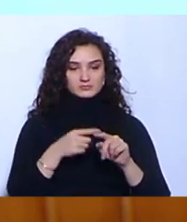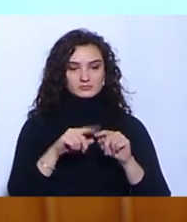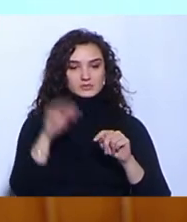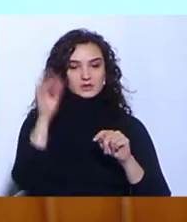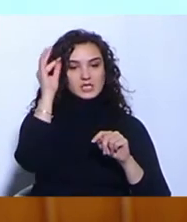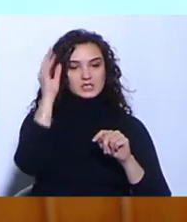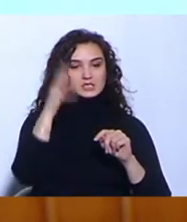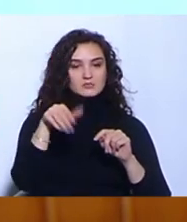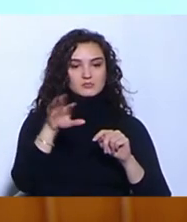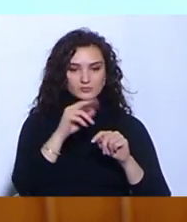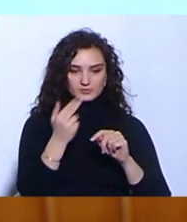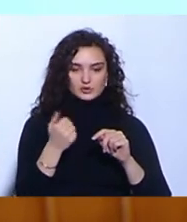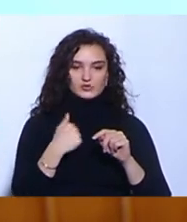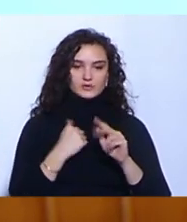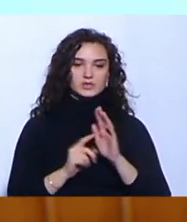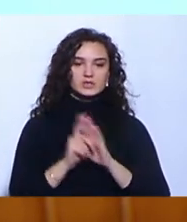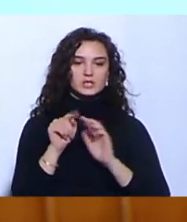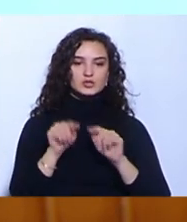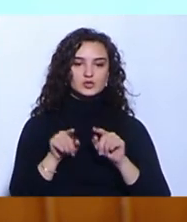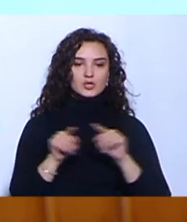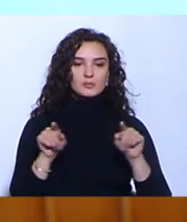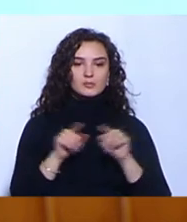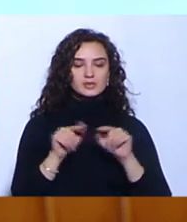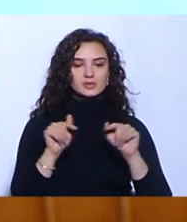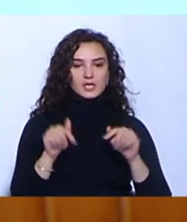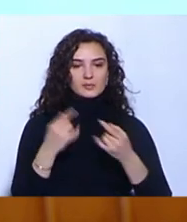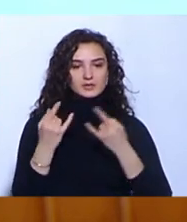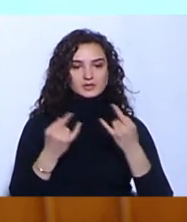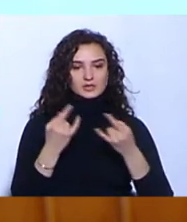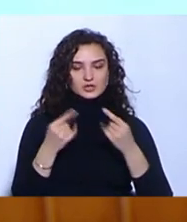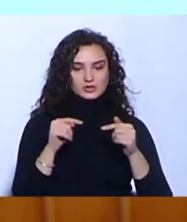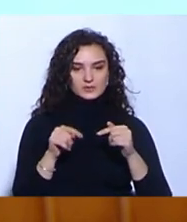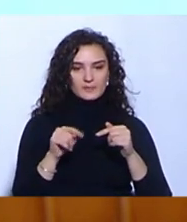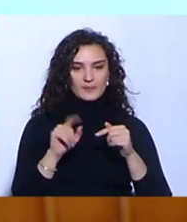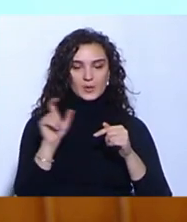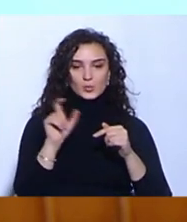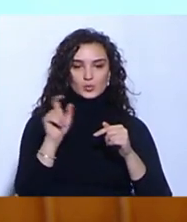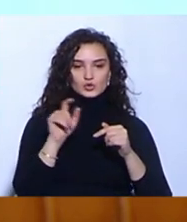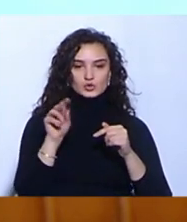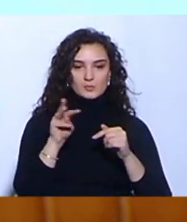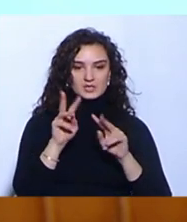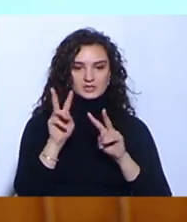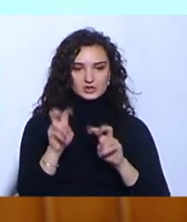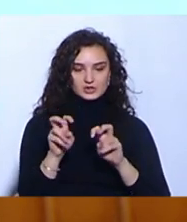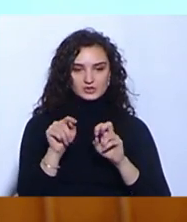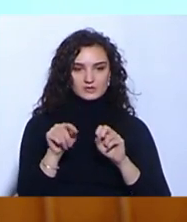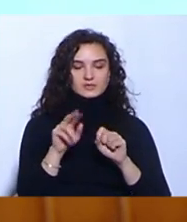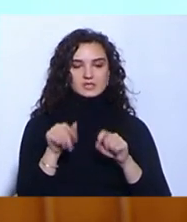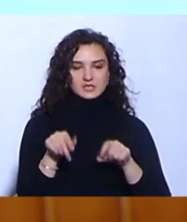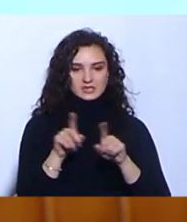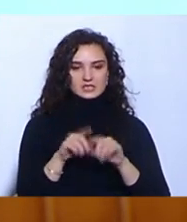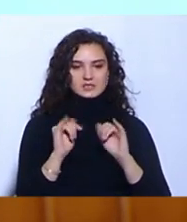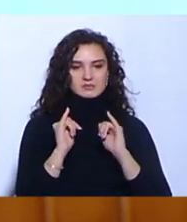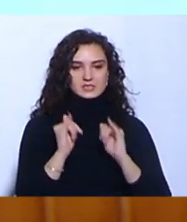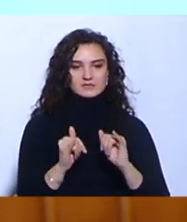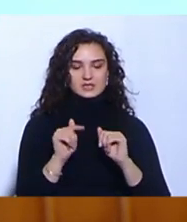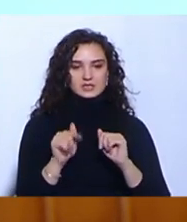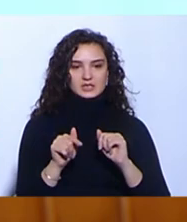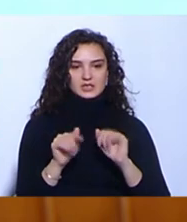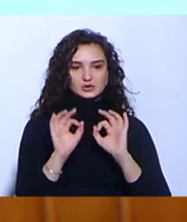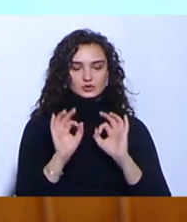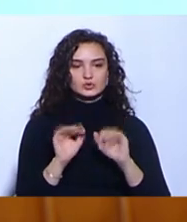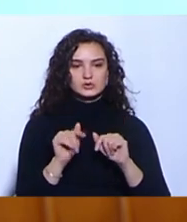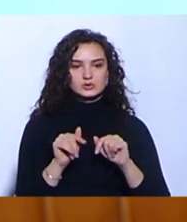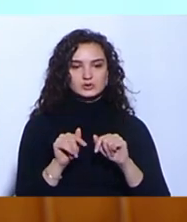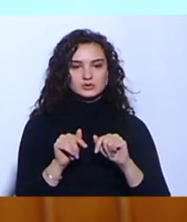გახსენებთ, რომ დიახ ჩვენთან დაიწყო კამპანია ჩვენს ეთერში, რომელიც ლურჯ მარტს გულისხმობს და ესეც მიძღვნილია